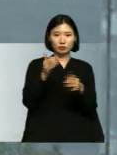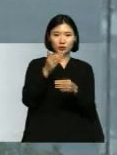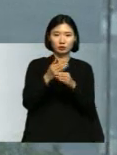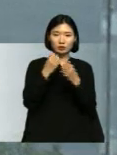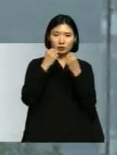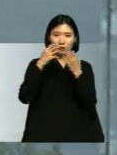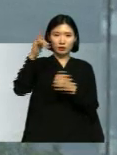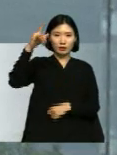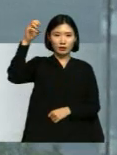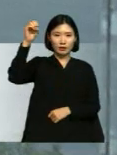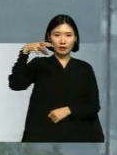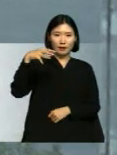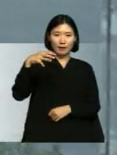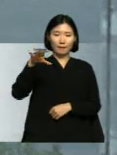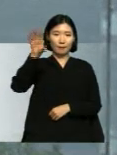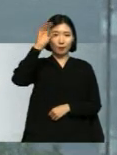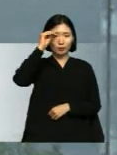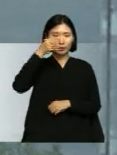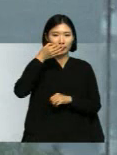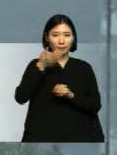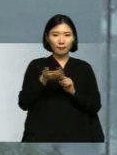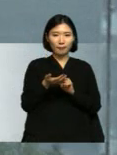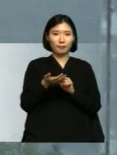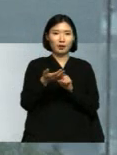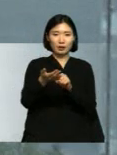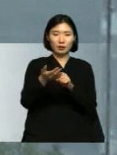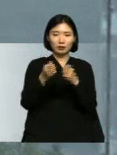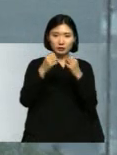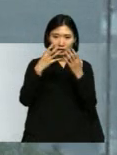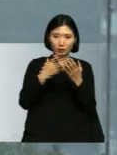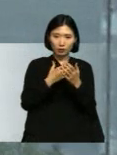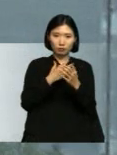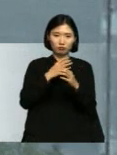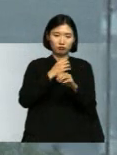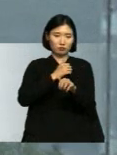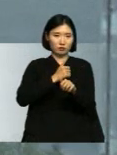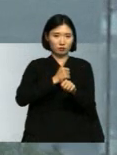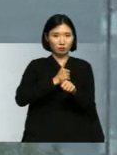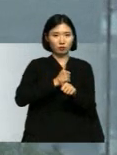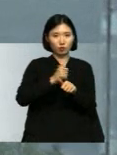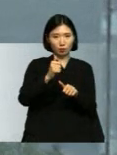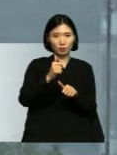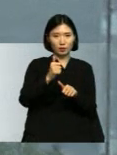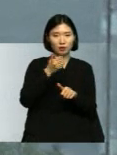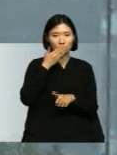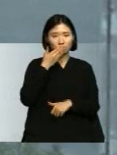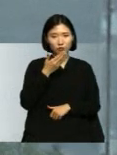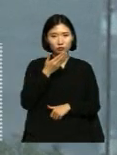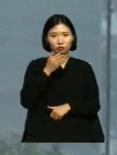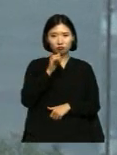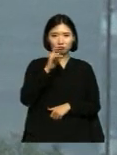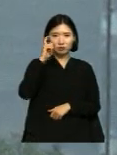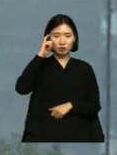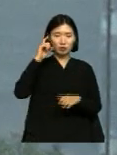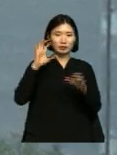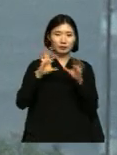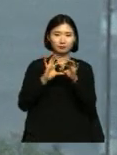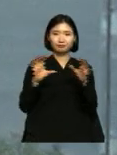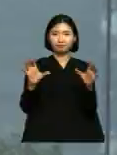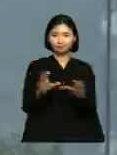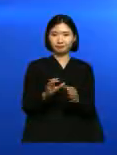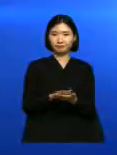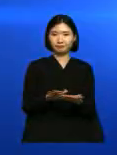태양광 모델을 제시했습니다 태양광 사업의 새로운 돌파구가 될 수 있을지 관심이 모아지고 있습니다 보들 심 승훈